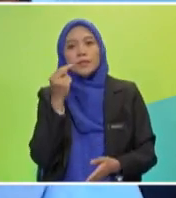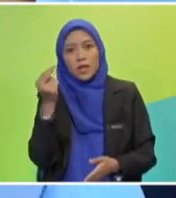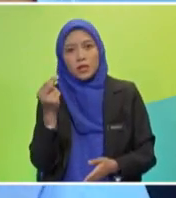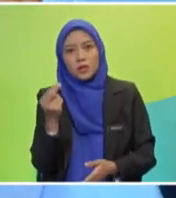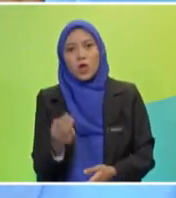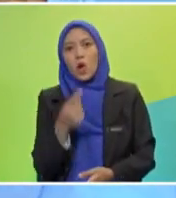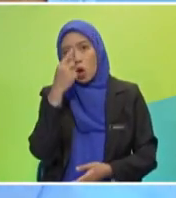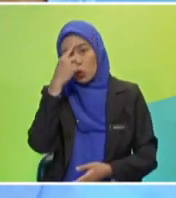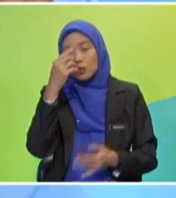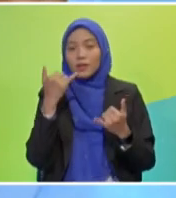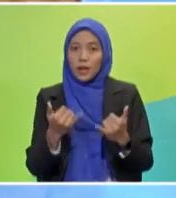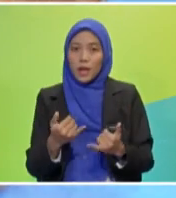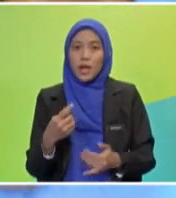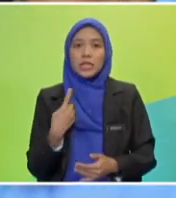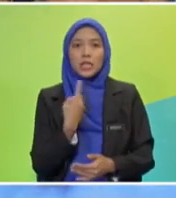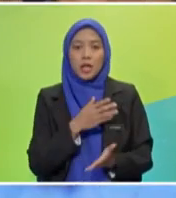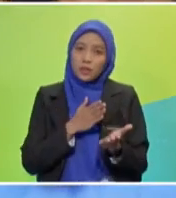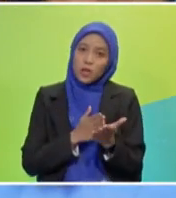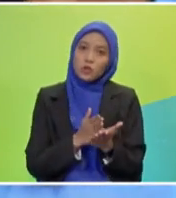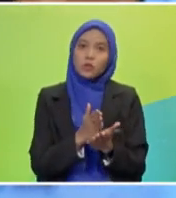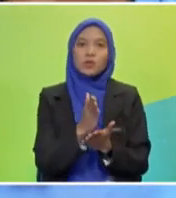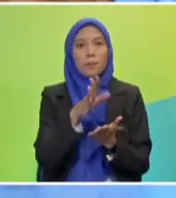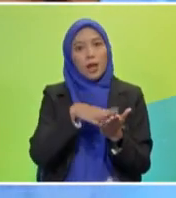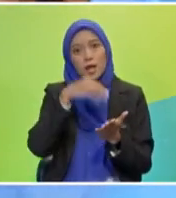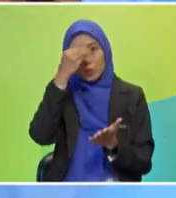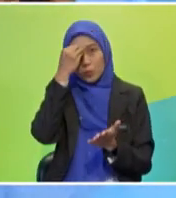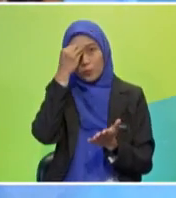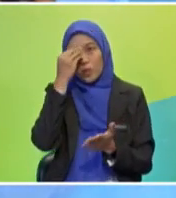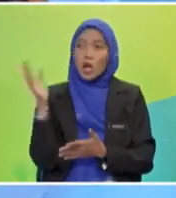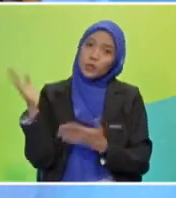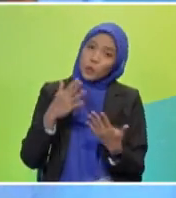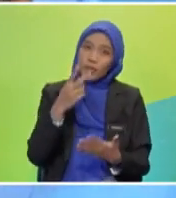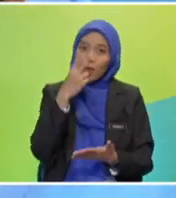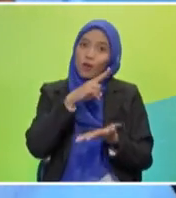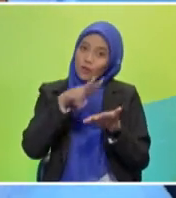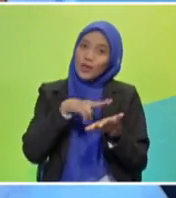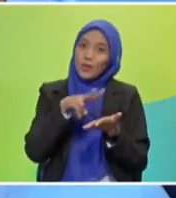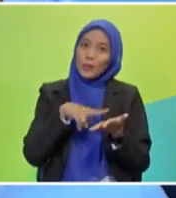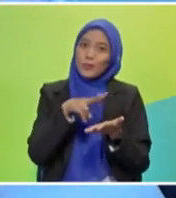aktiviti yang berikutnya, jom kita saksikan ada satu video yang Cikgu Has telah sediakan. Jom.